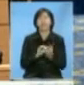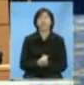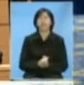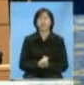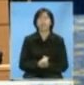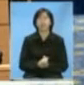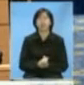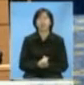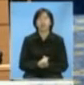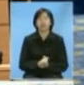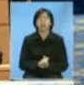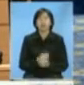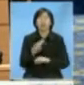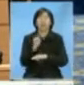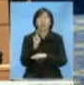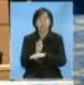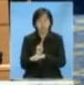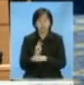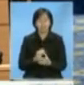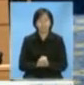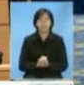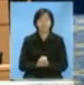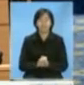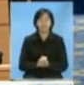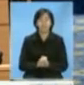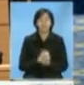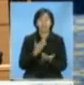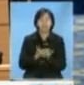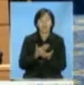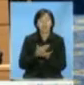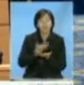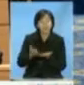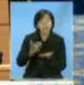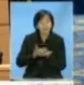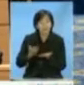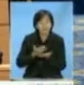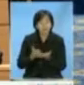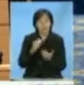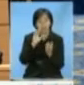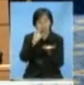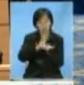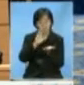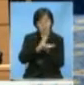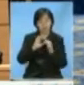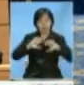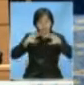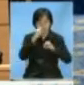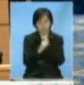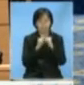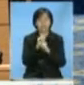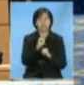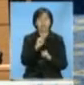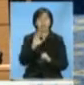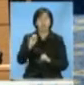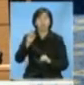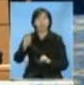ครับท่านประธานครับเรามาดูรายจ่ายของโครงสร้างงบประมาณรายจ่ายประจำปี